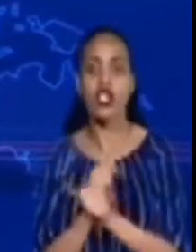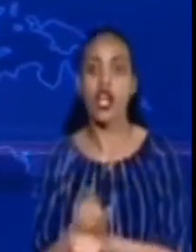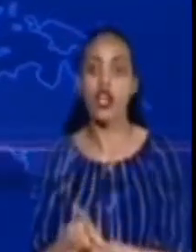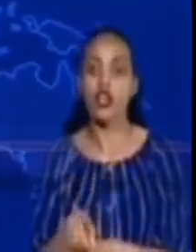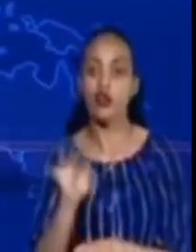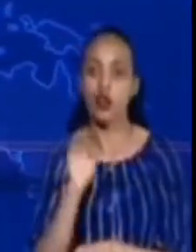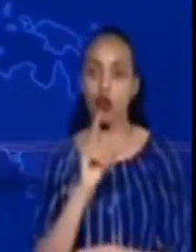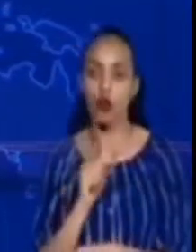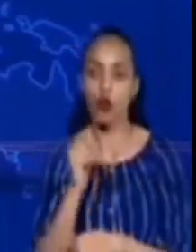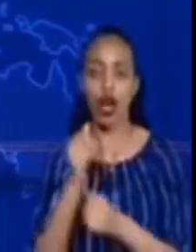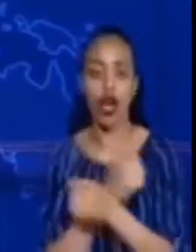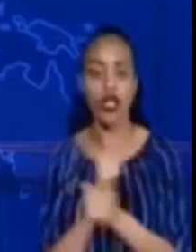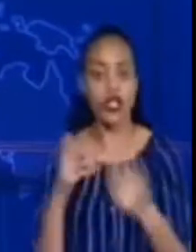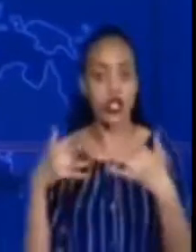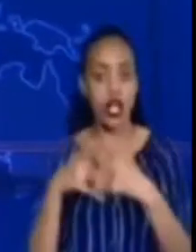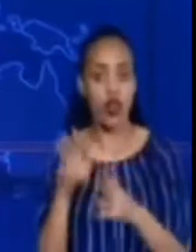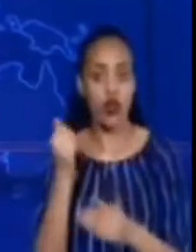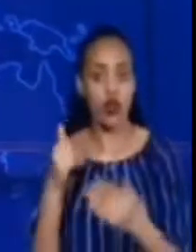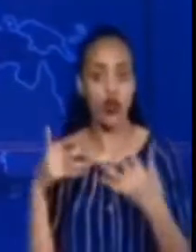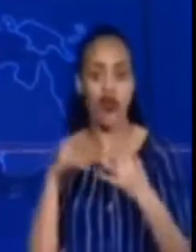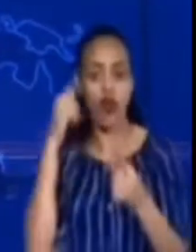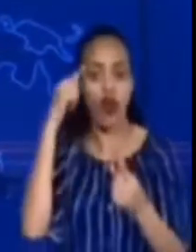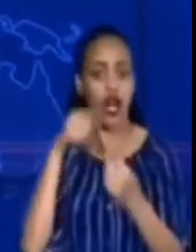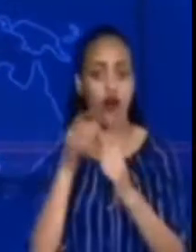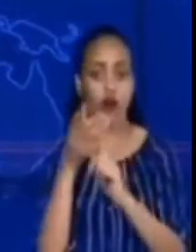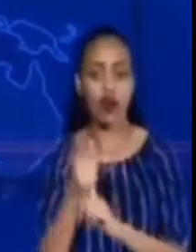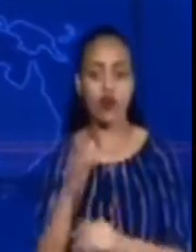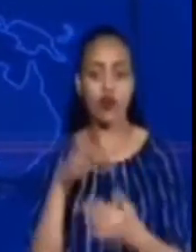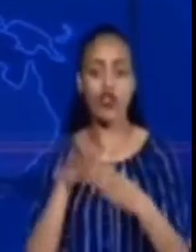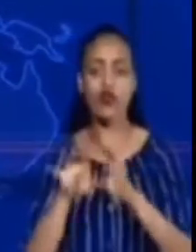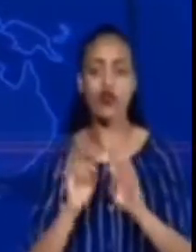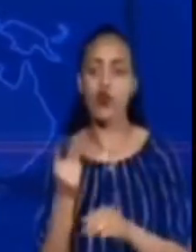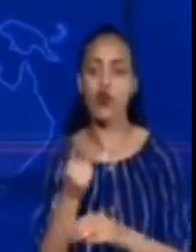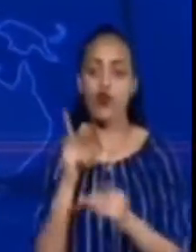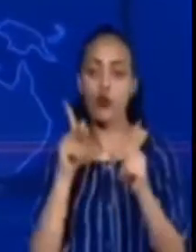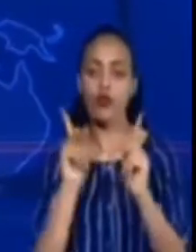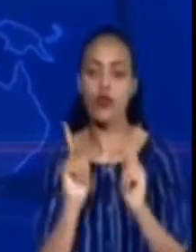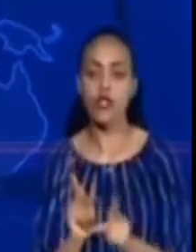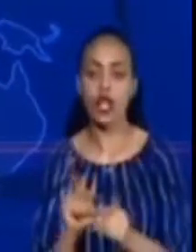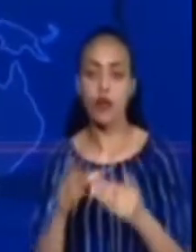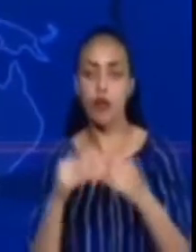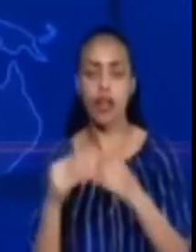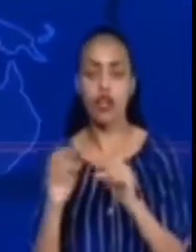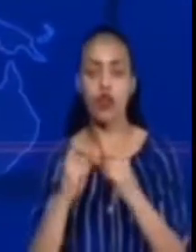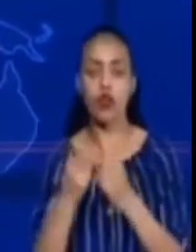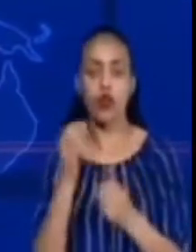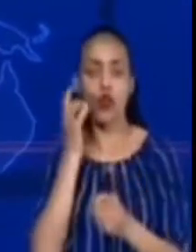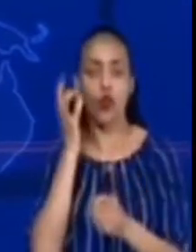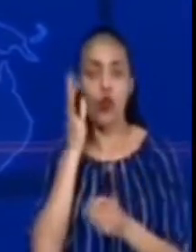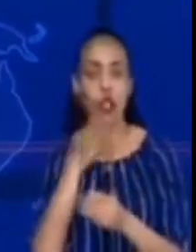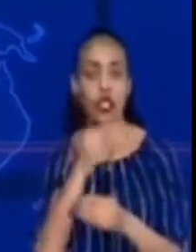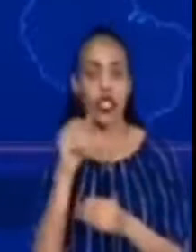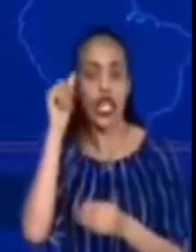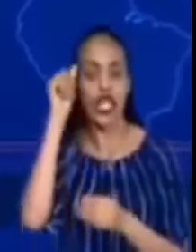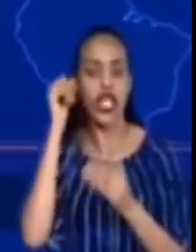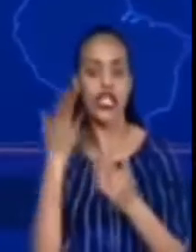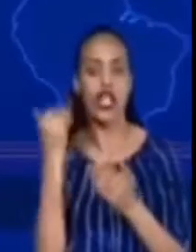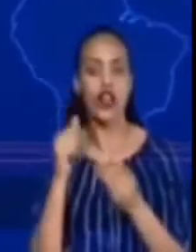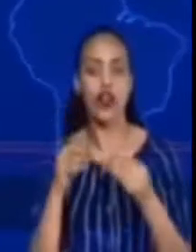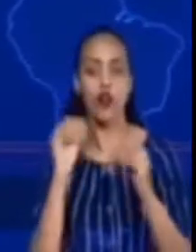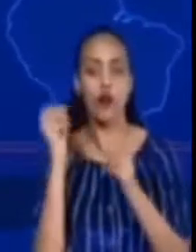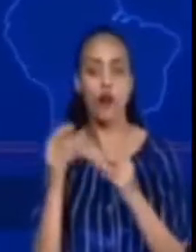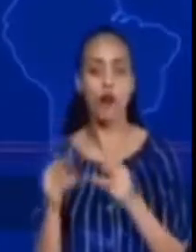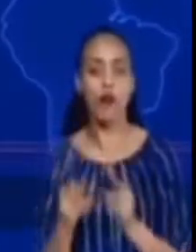የተዋህዶ አስተማሪ ነው ስለዚህ ስላልነካህን ስለማትሰድብን እና መሰግናለን